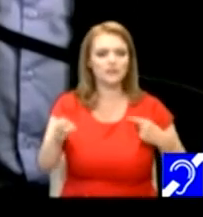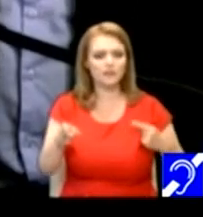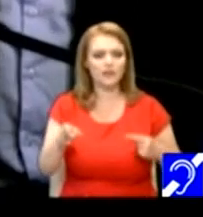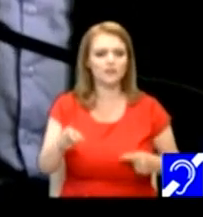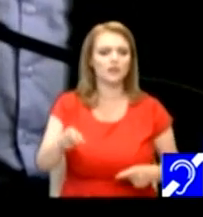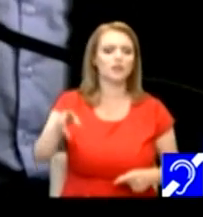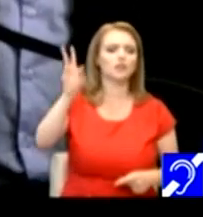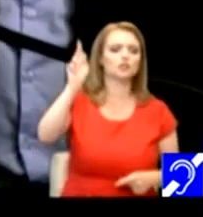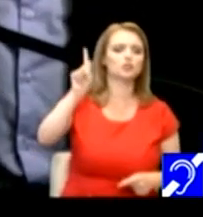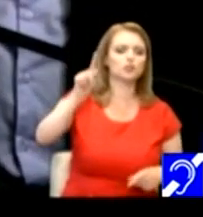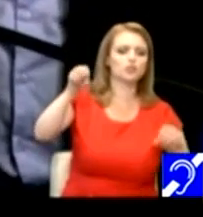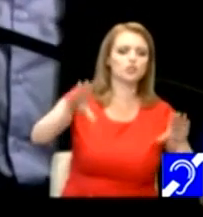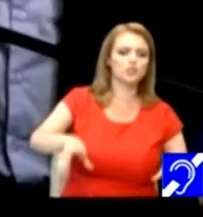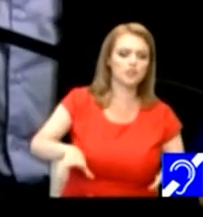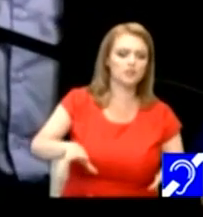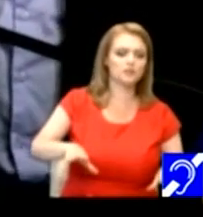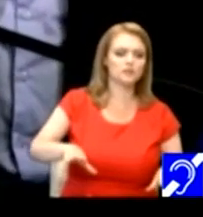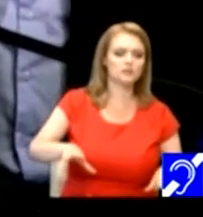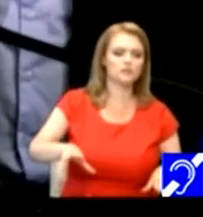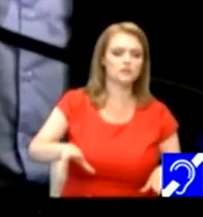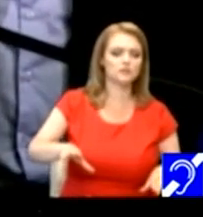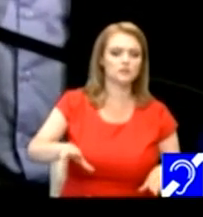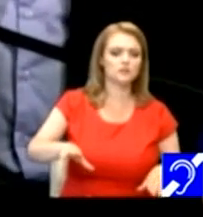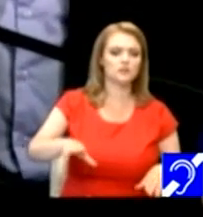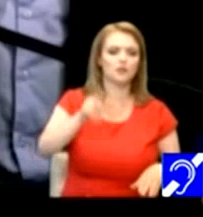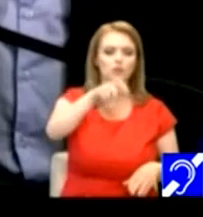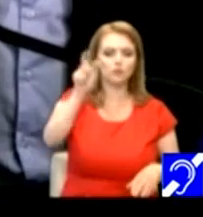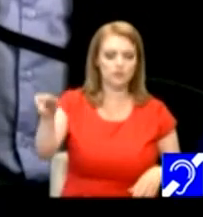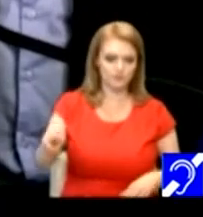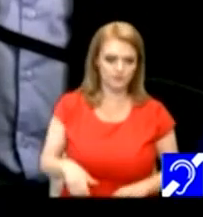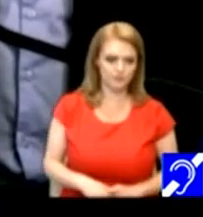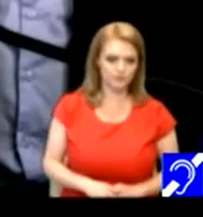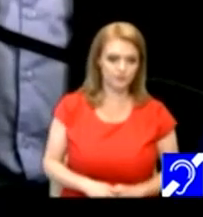значение каква роля ни е отредил избирателя.